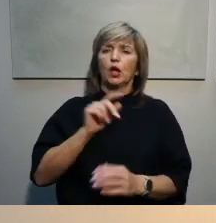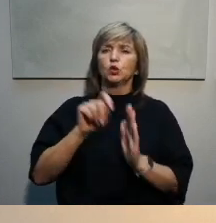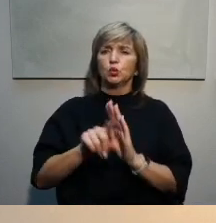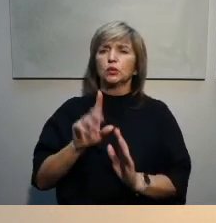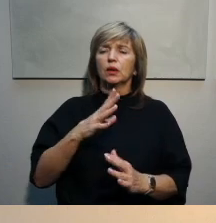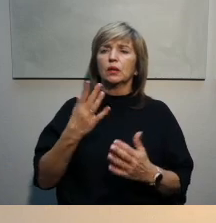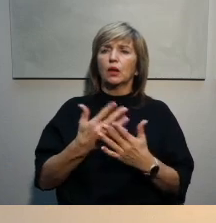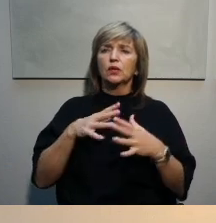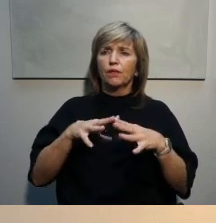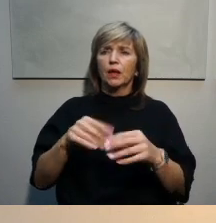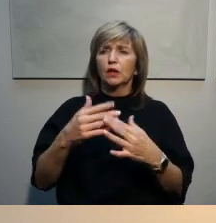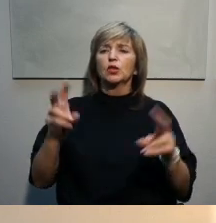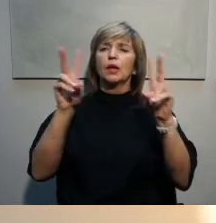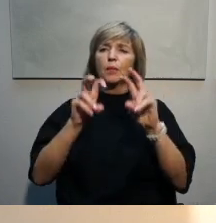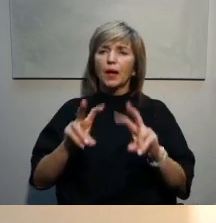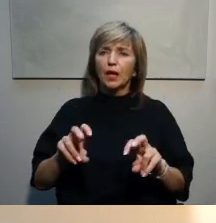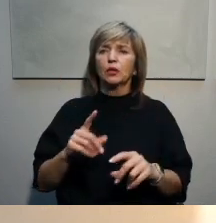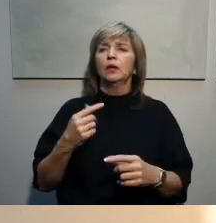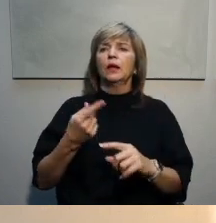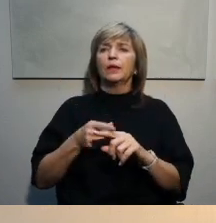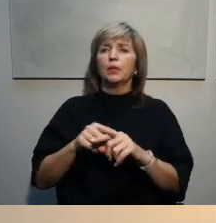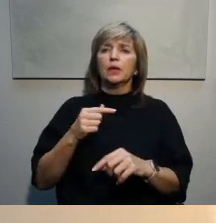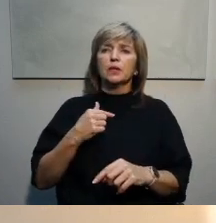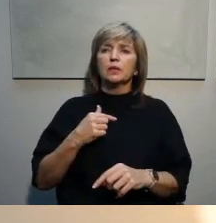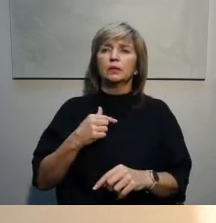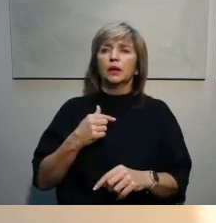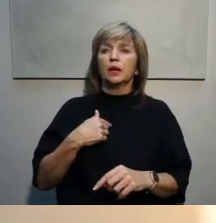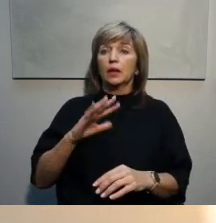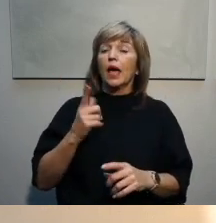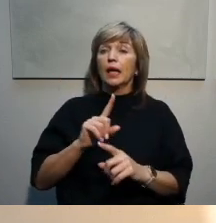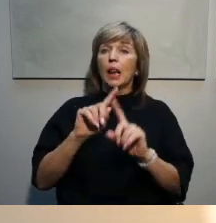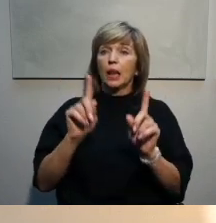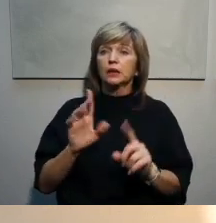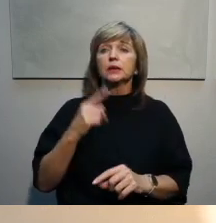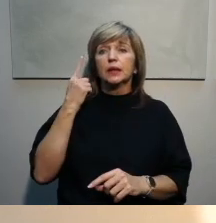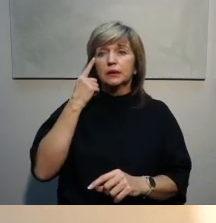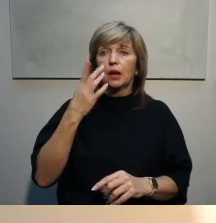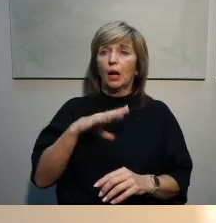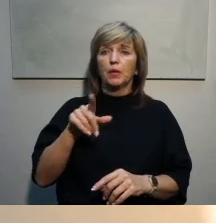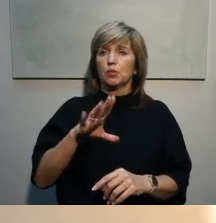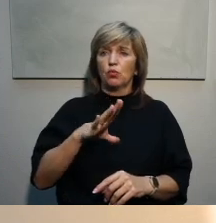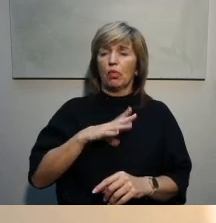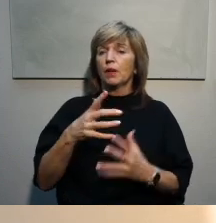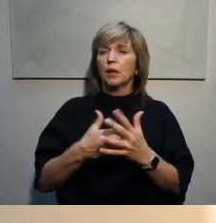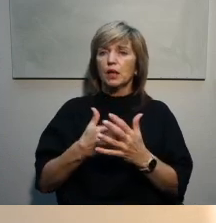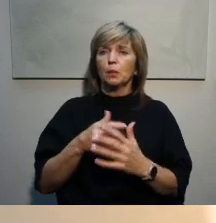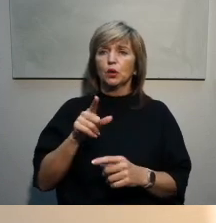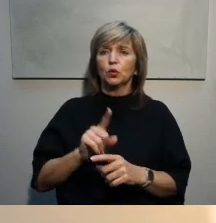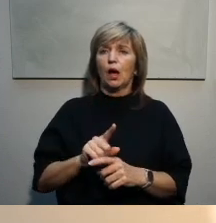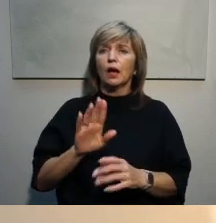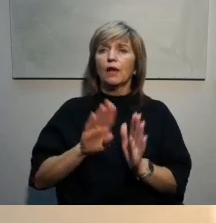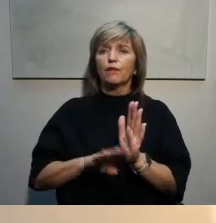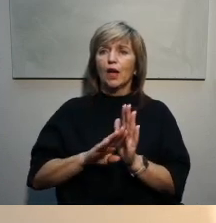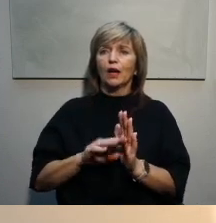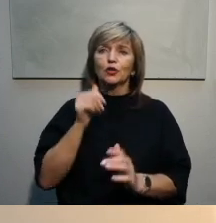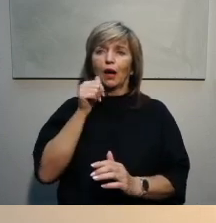ir veikti daudz dažādi pētījumi, un līdz ar to, manuprāt, ja ir lietas, kas ir zināmas, kādēļ mēs nevaram to izmantot arī